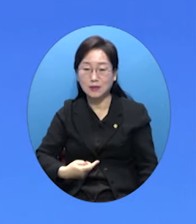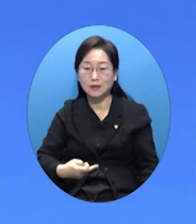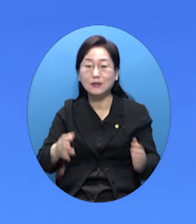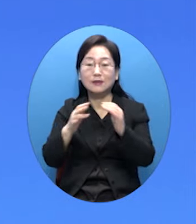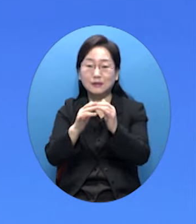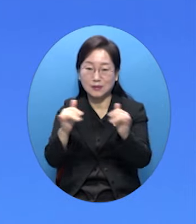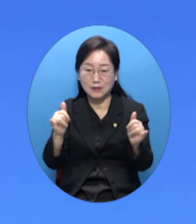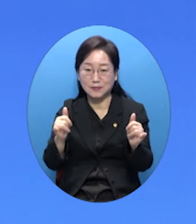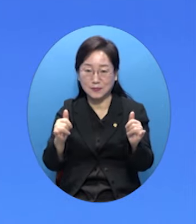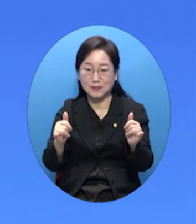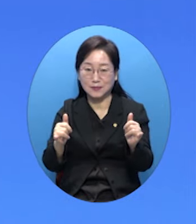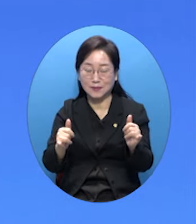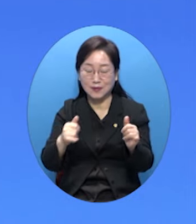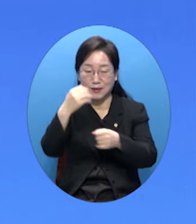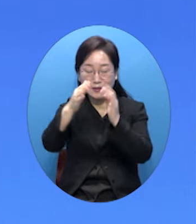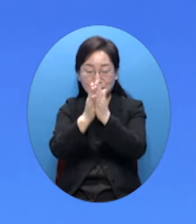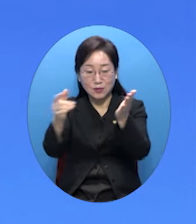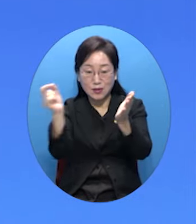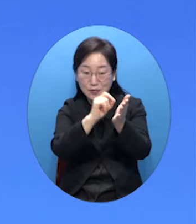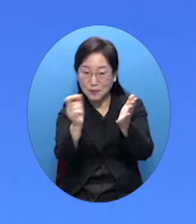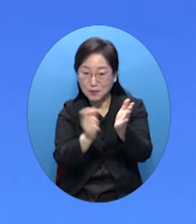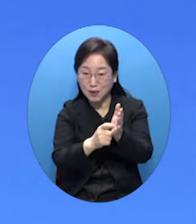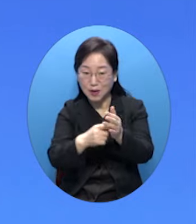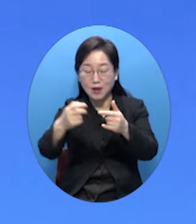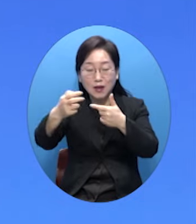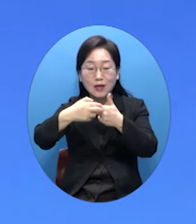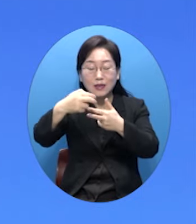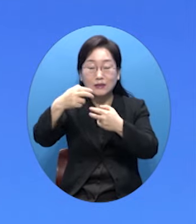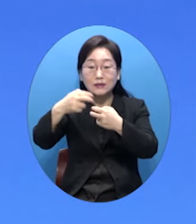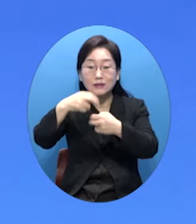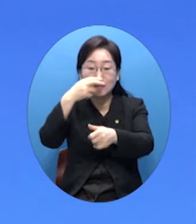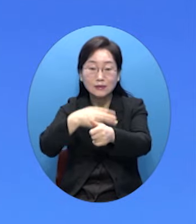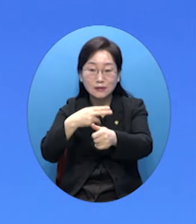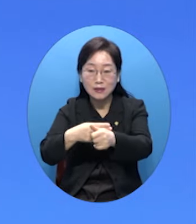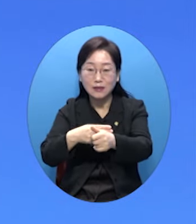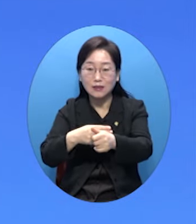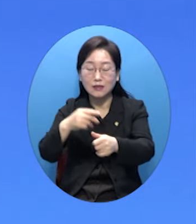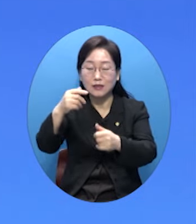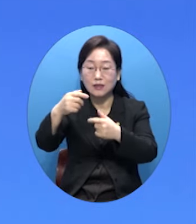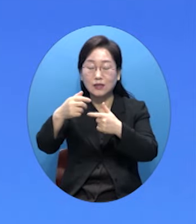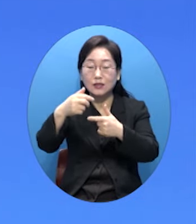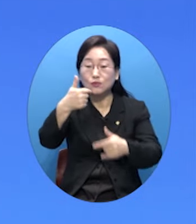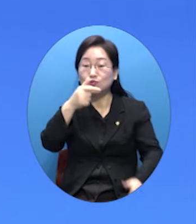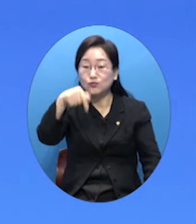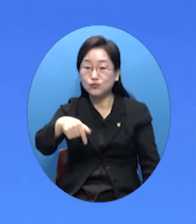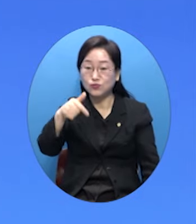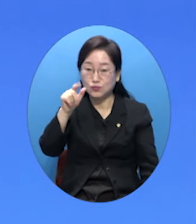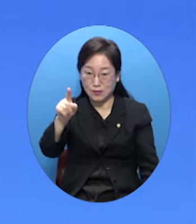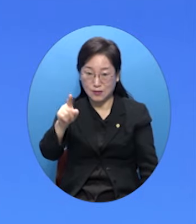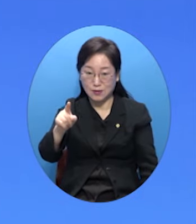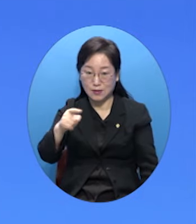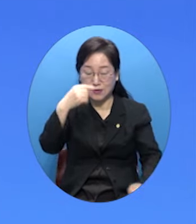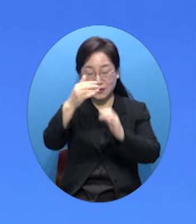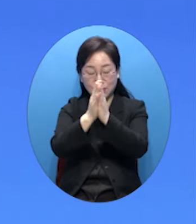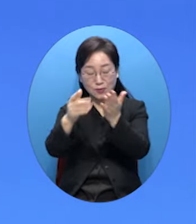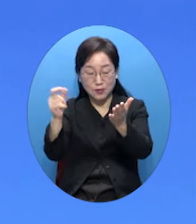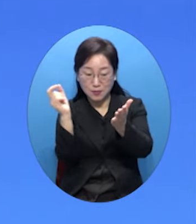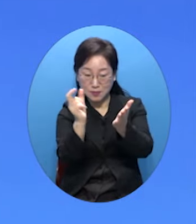이 성경 기록에 참여했고 의사였던 누가도 성경 기록에 참여했고 이 각기각기